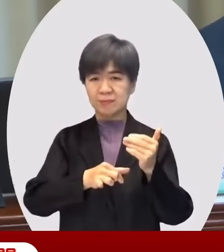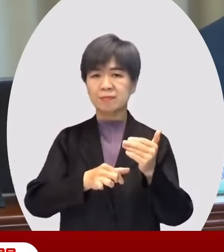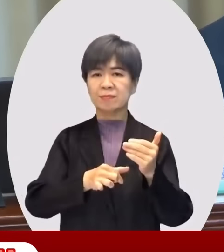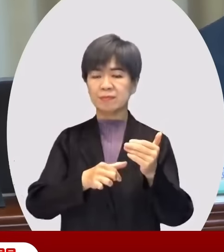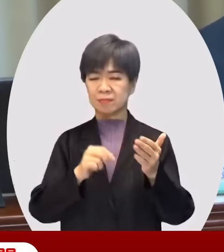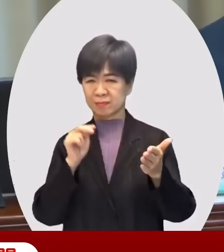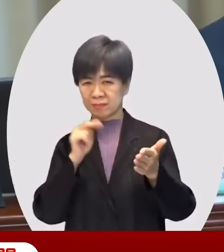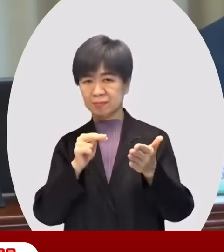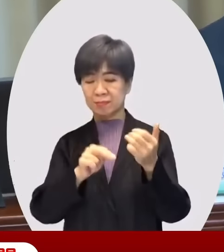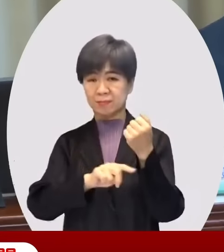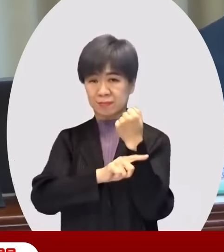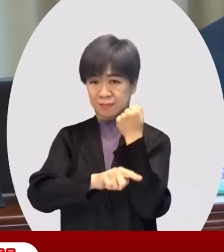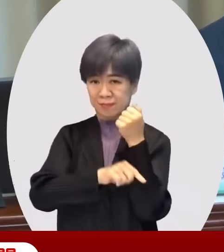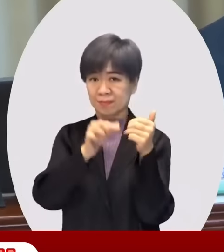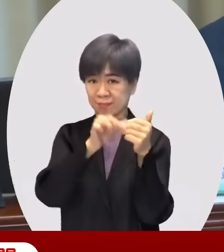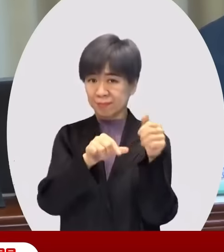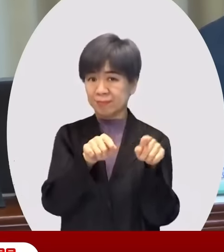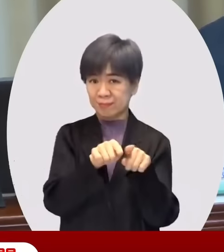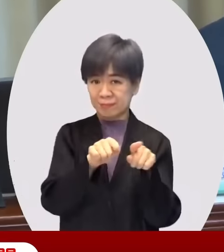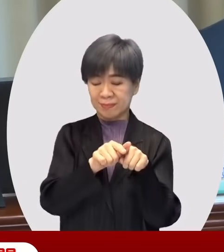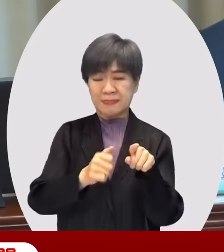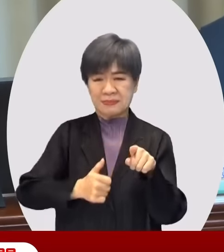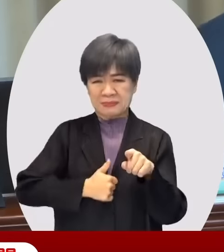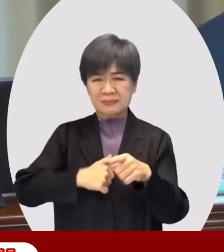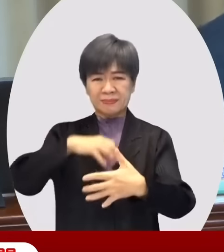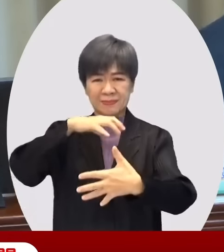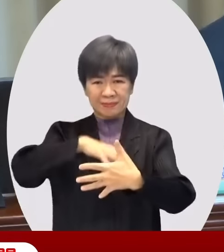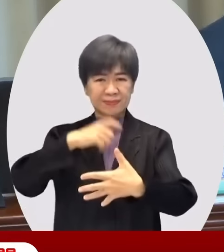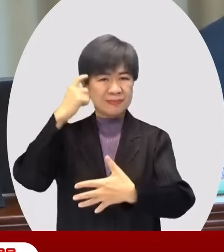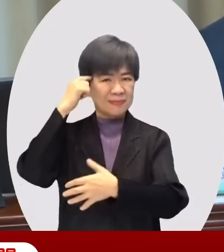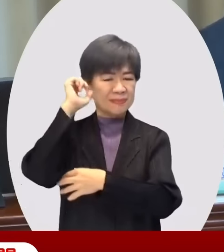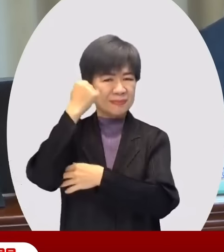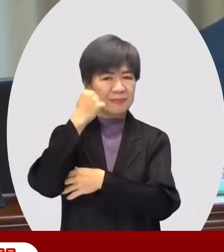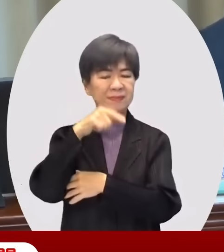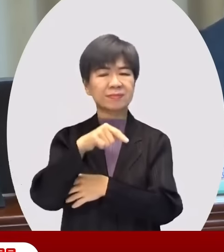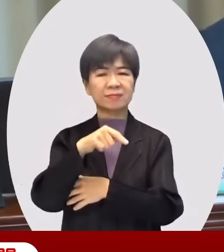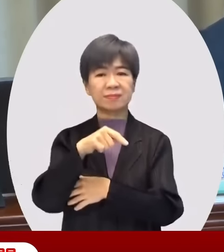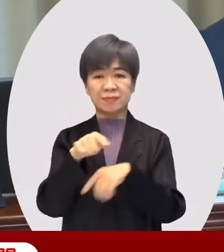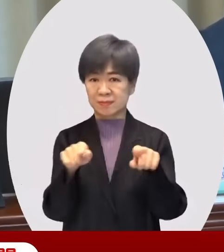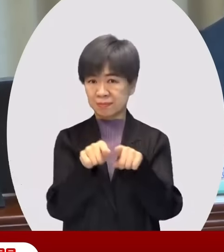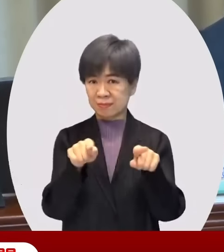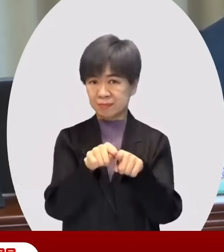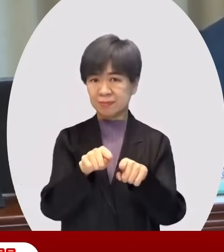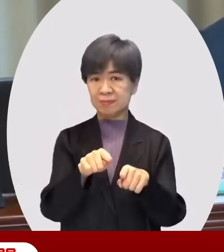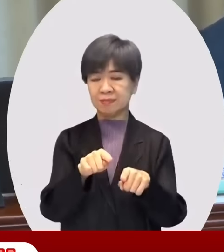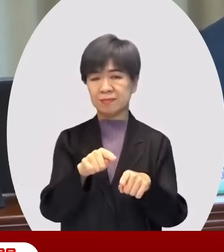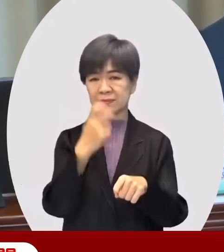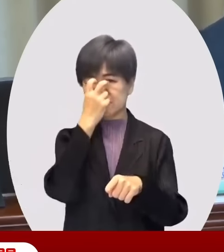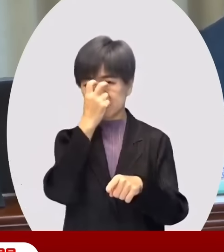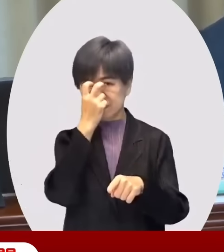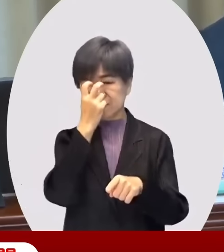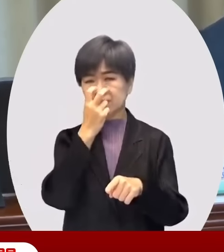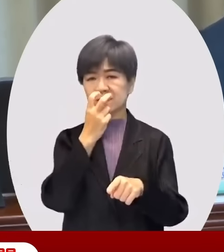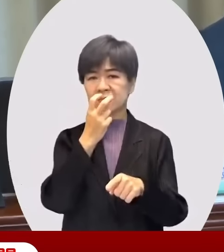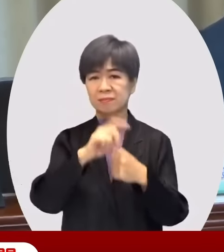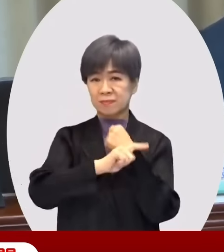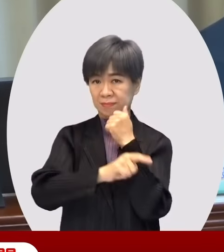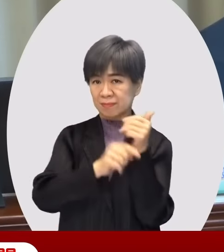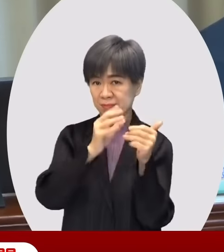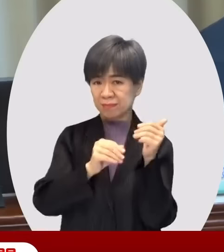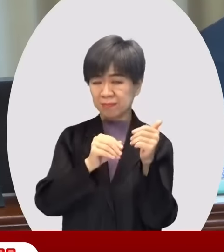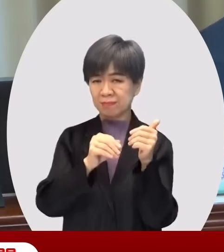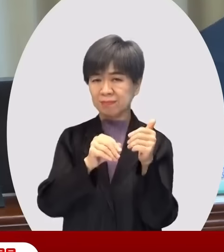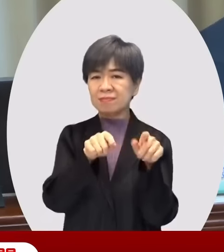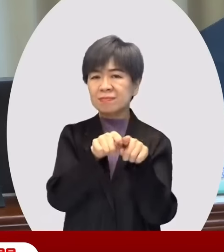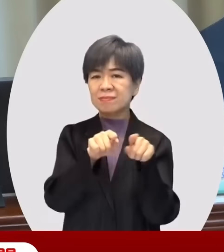式上来看它是法律，不过实质上它并不是跟比如说一般的管制性的法律同等的